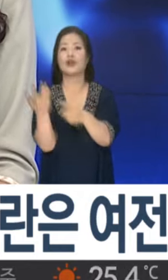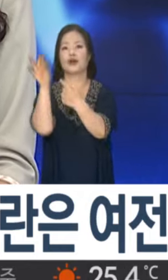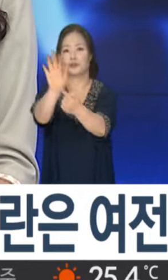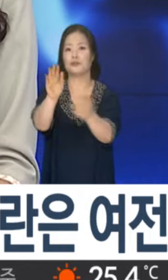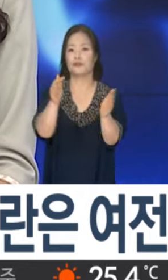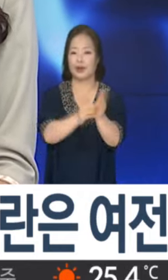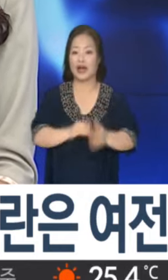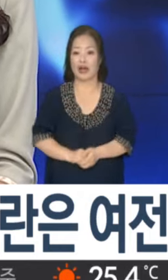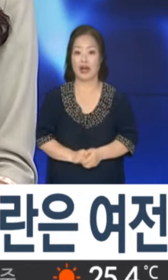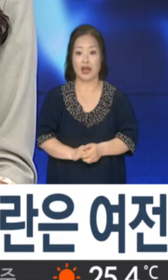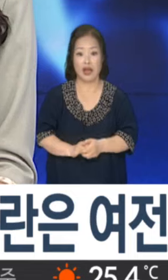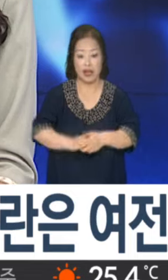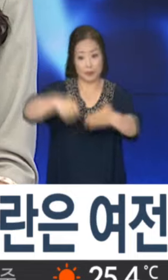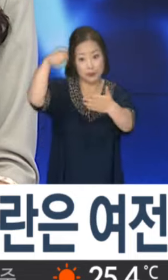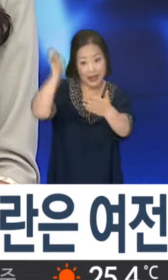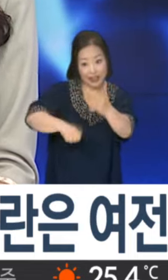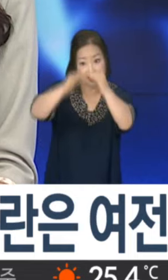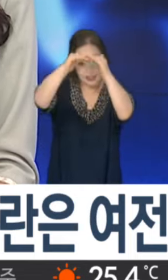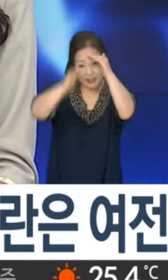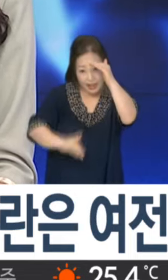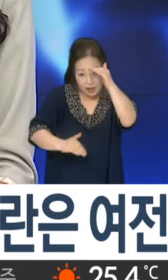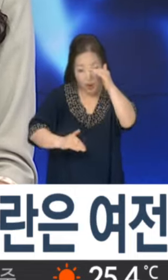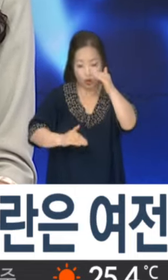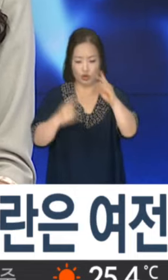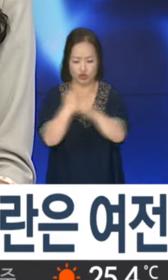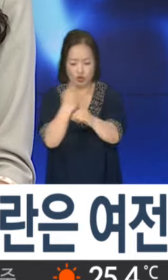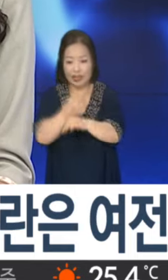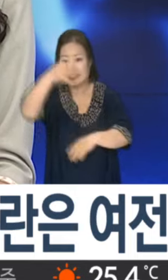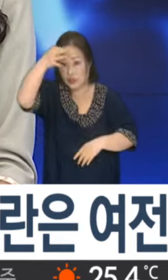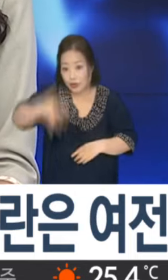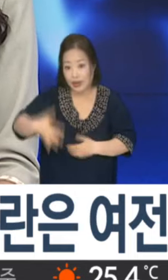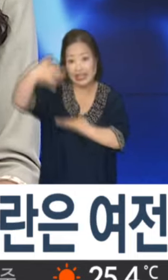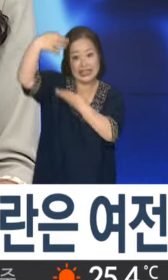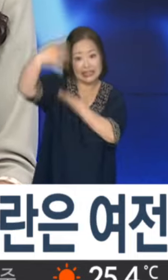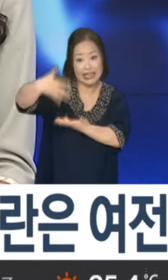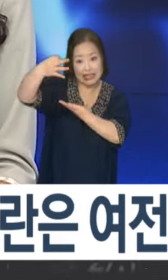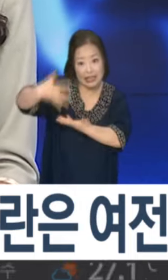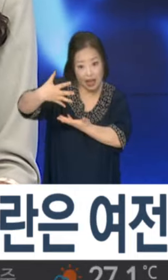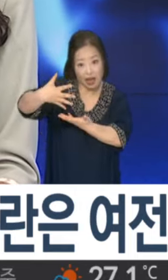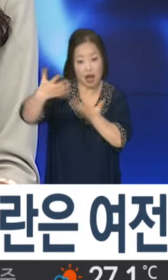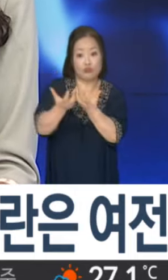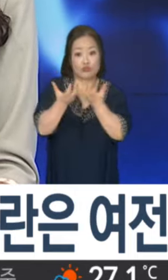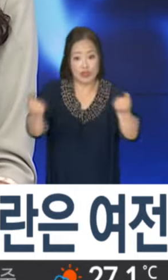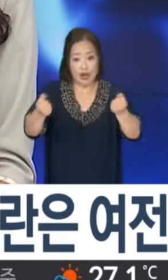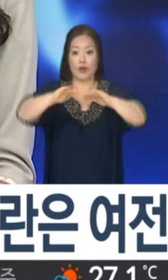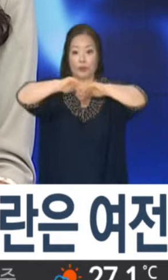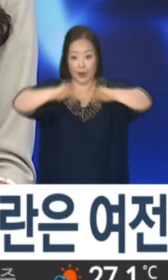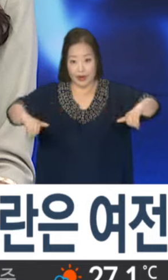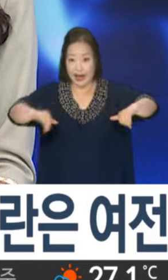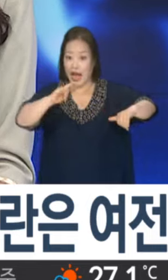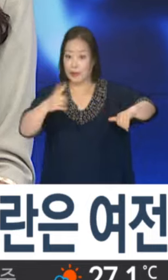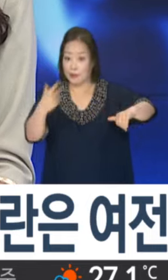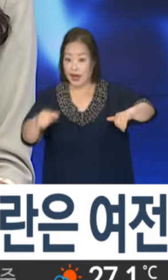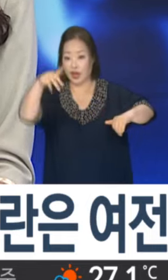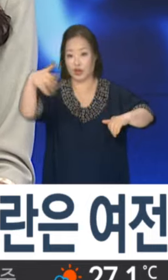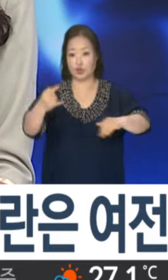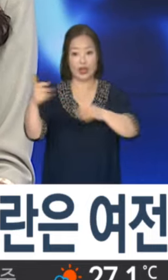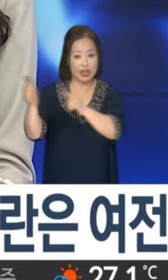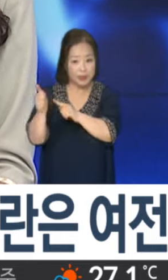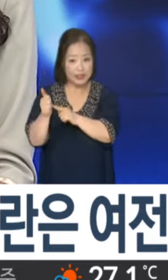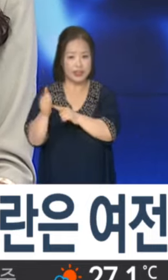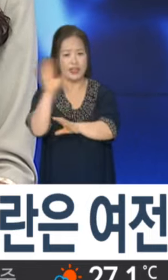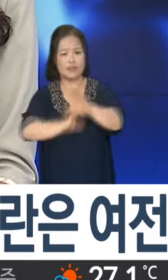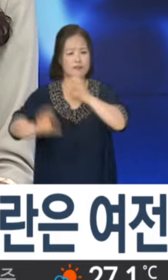냈습니다 판결문의 수정에 송고하다 재산 분할과 관련이 없다고 강조했는데요 최회장 측은 추가